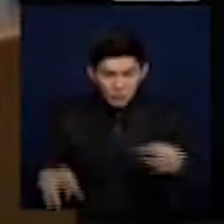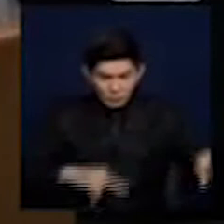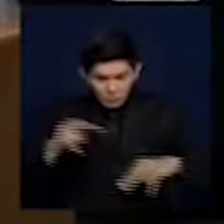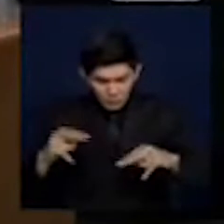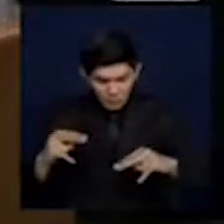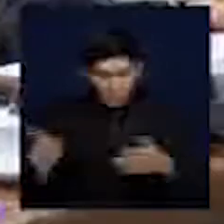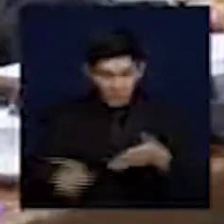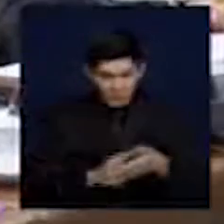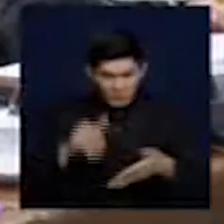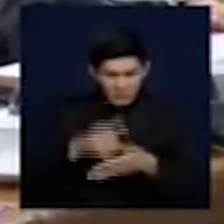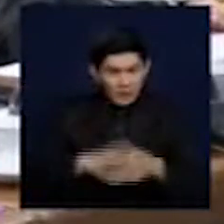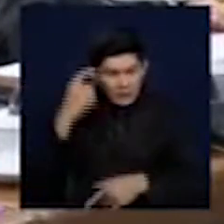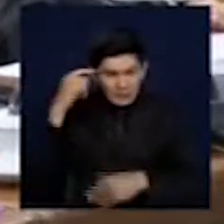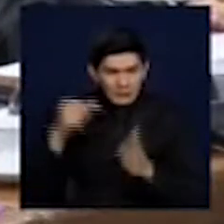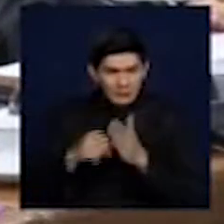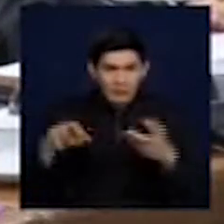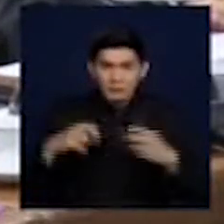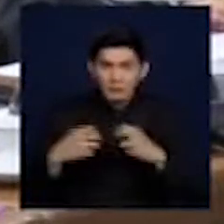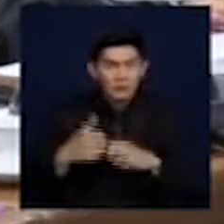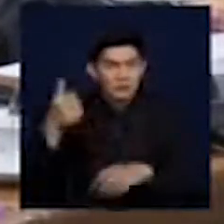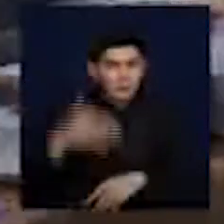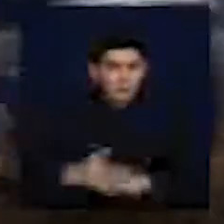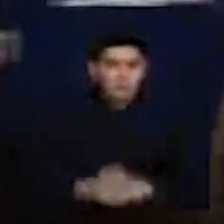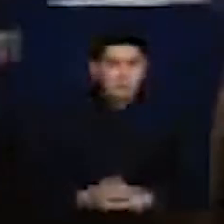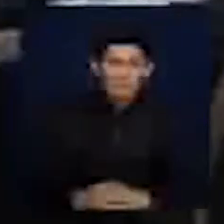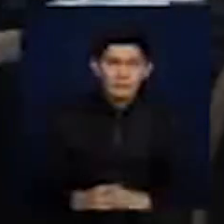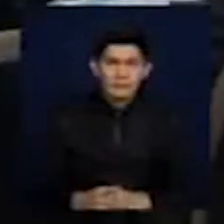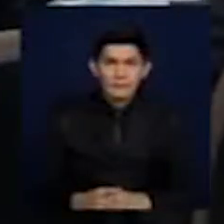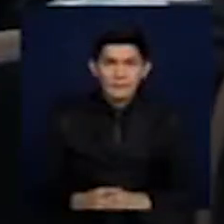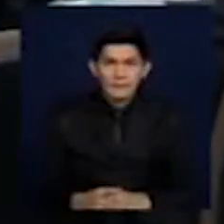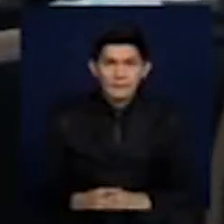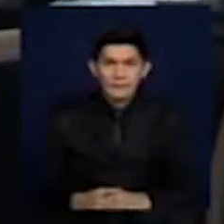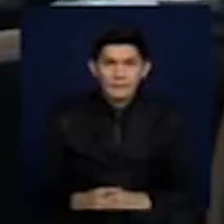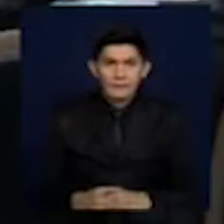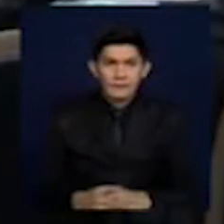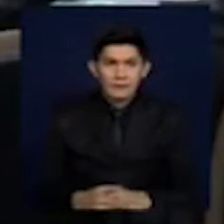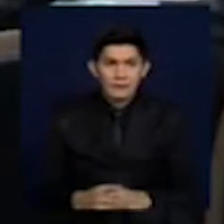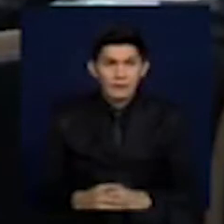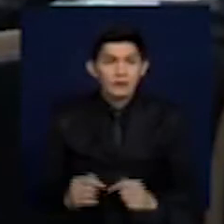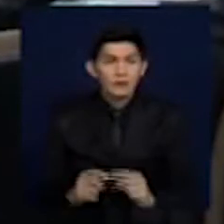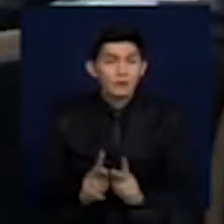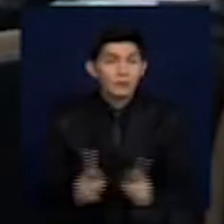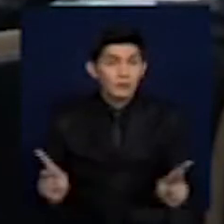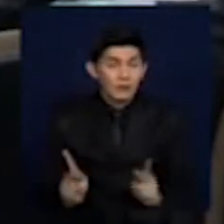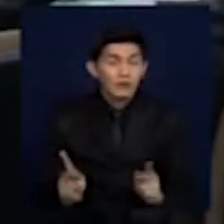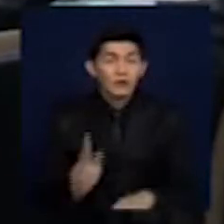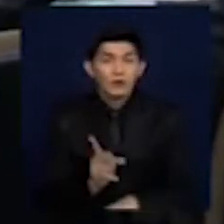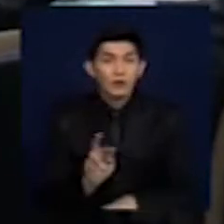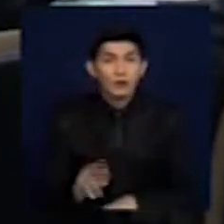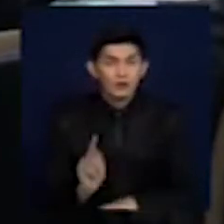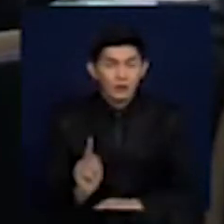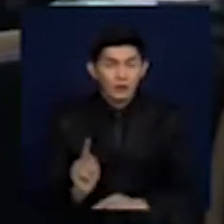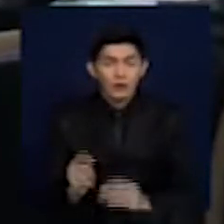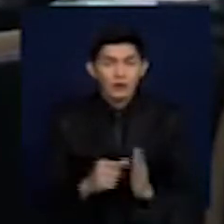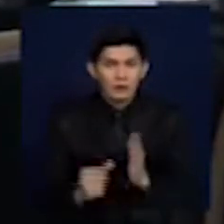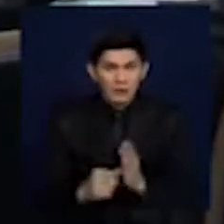ชื่อว่าจะไม่สามารถแก้ไขปัญหานี้ได ้ร่างคณะกรรมการร่างรัฐธรรมนูญค่ะปรับแก้ไขเนื้อหาของพ